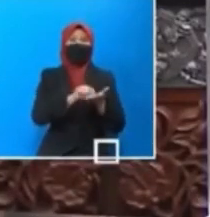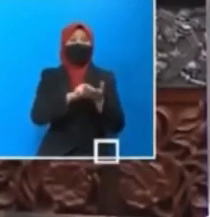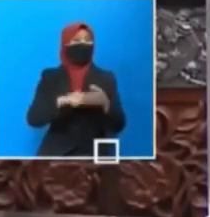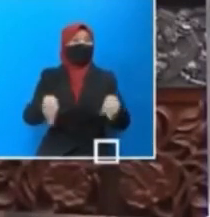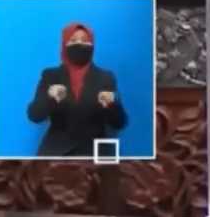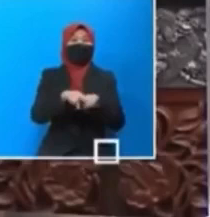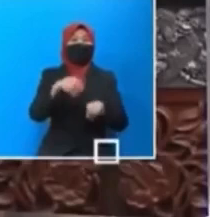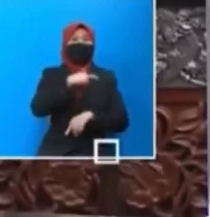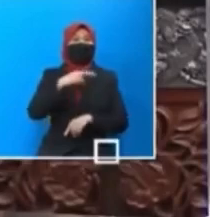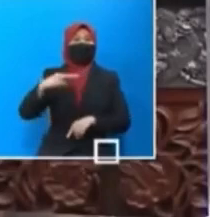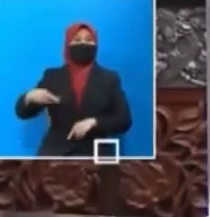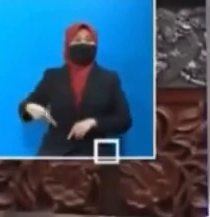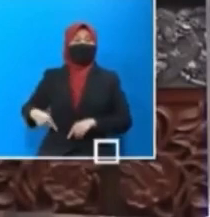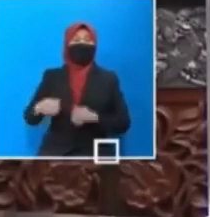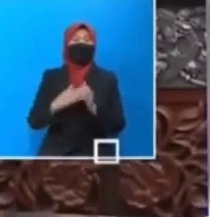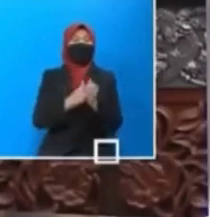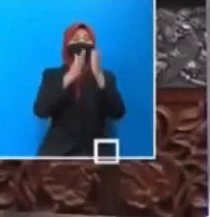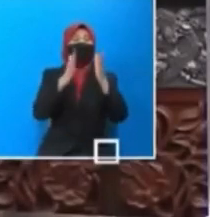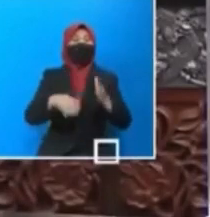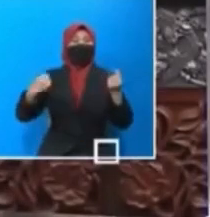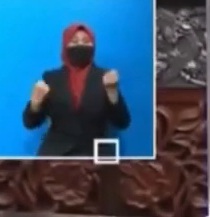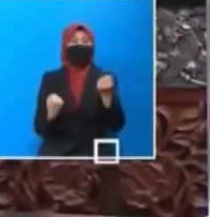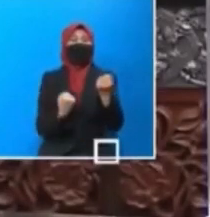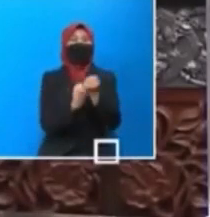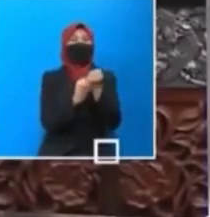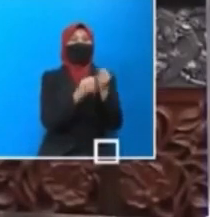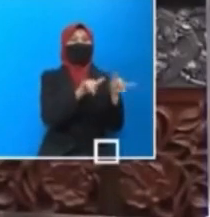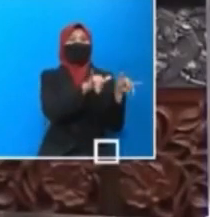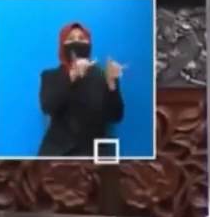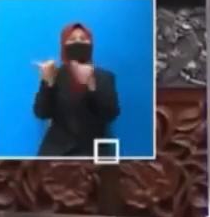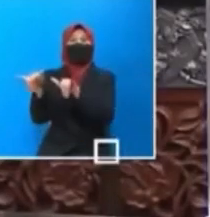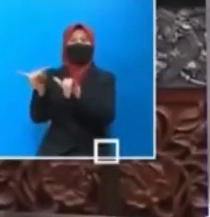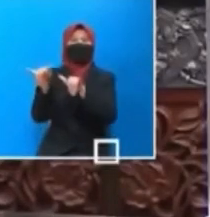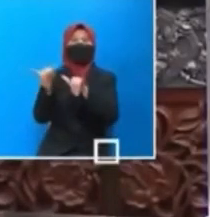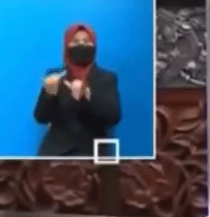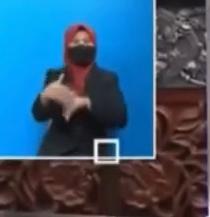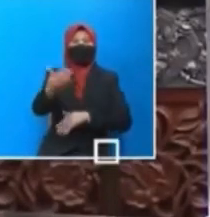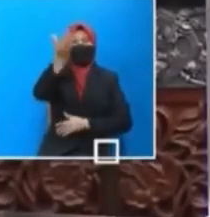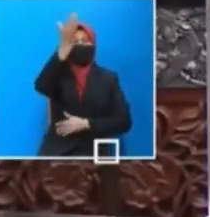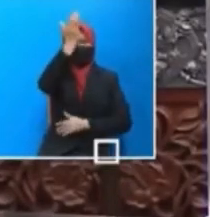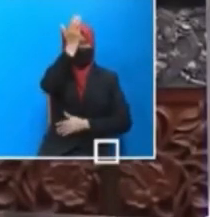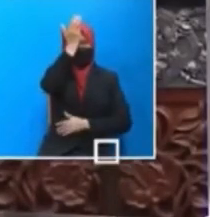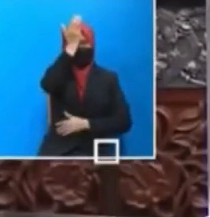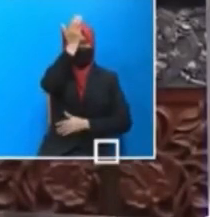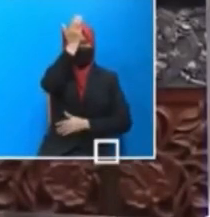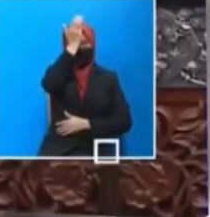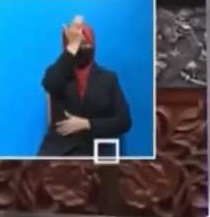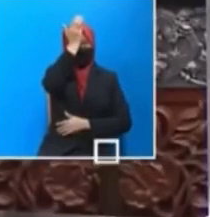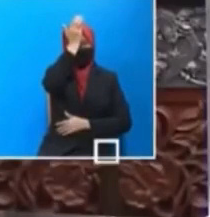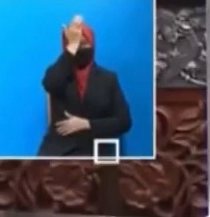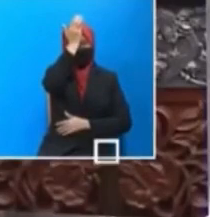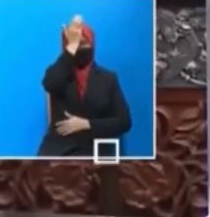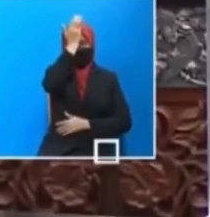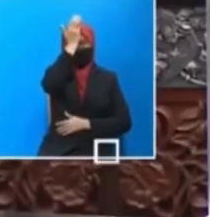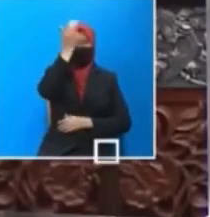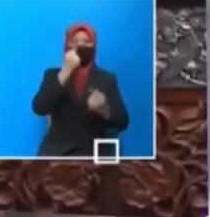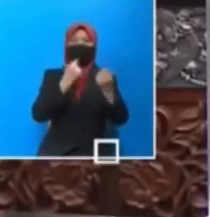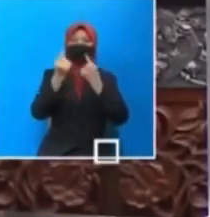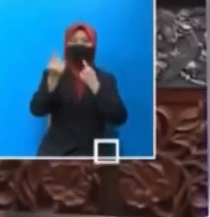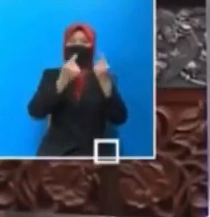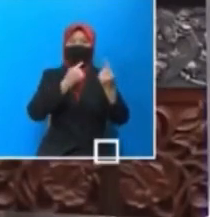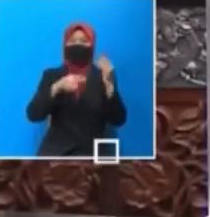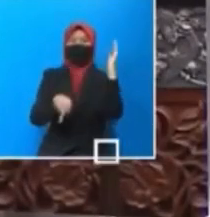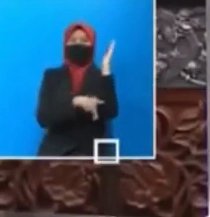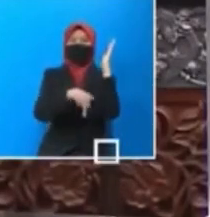baca, ini dia yang kata. Dengan hormatnya saya ingin memaklumkan bahawa Sri Paduka Baginda Yang di-Pertuan